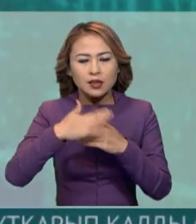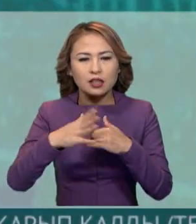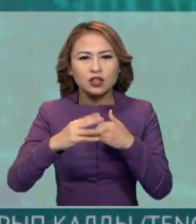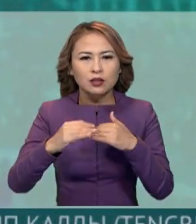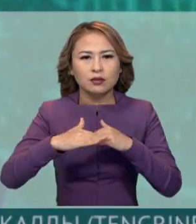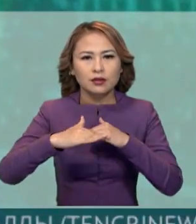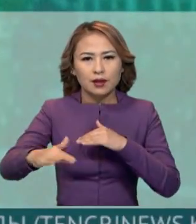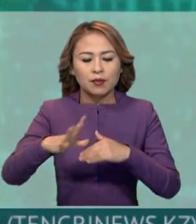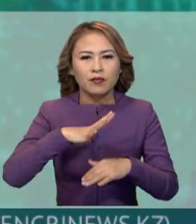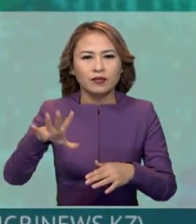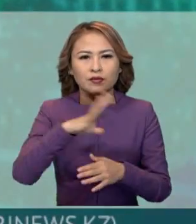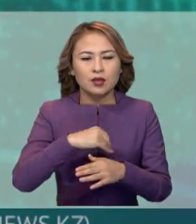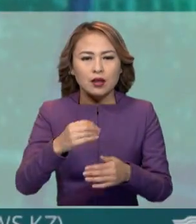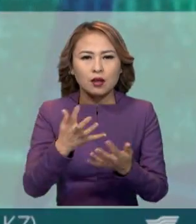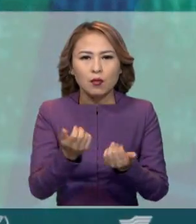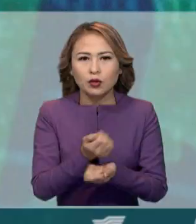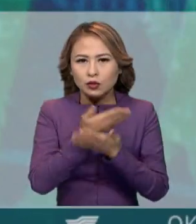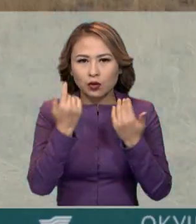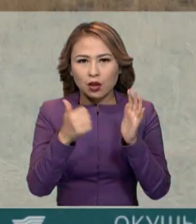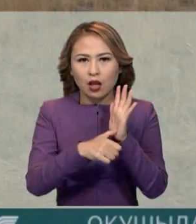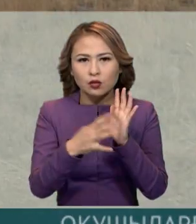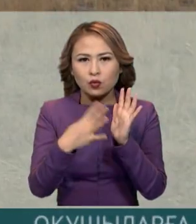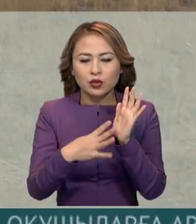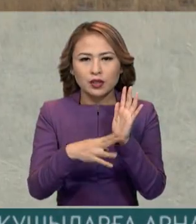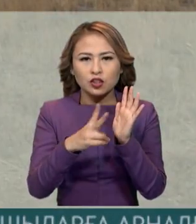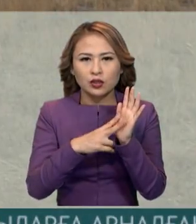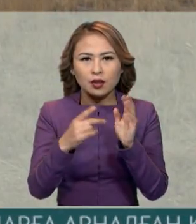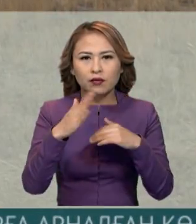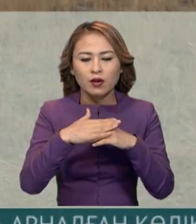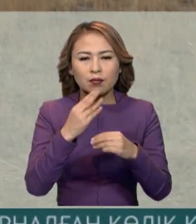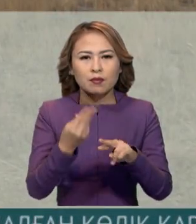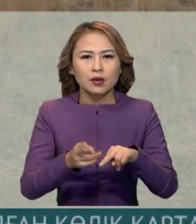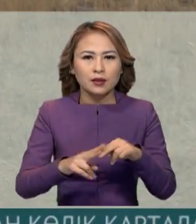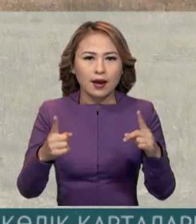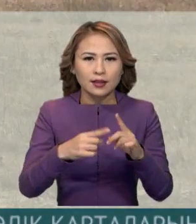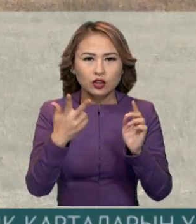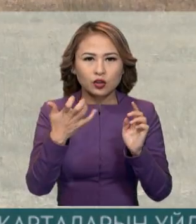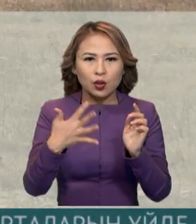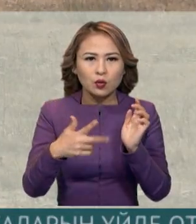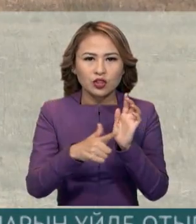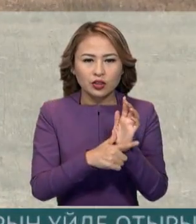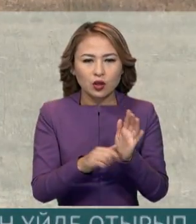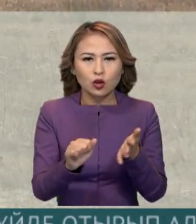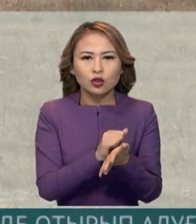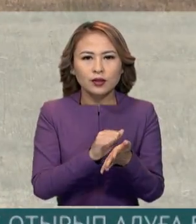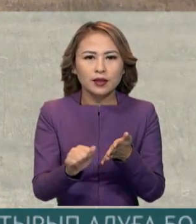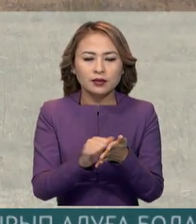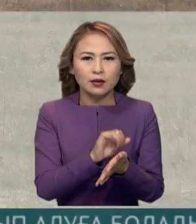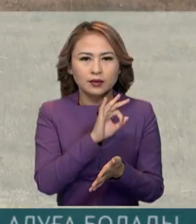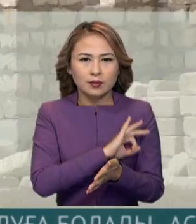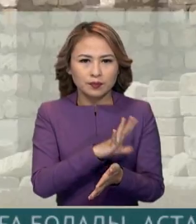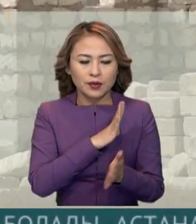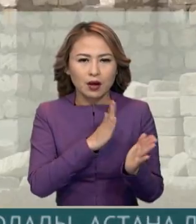жер телімдері игерілмей отыр. Олардың 697-сі жалғанған болса, 357-сінің құжаттары тиісті